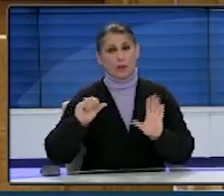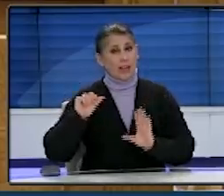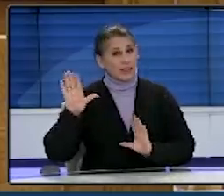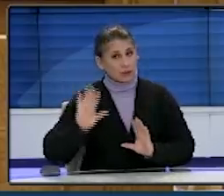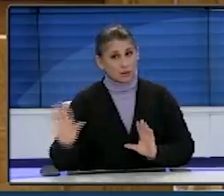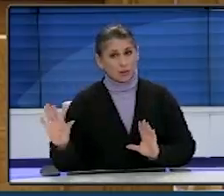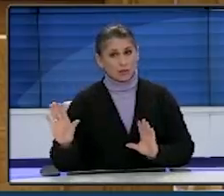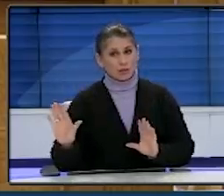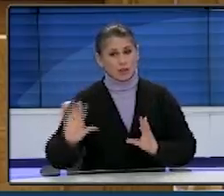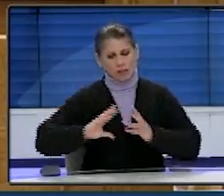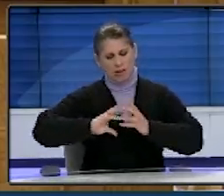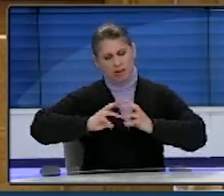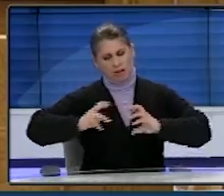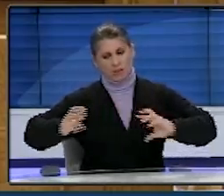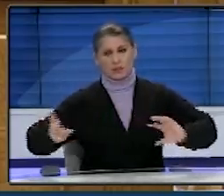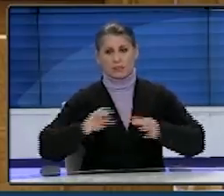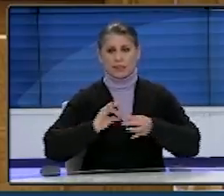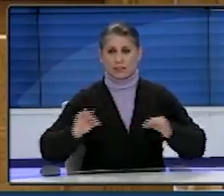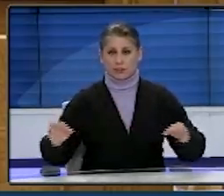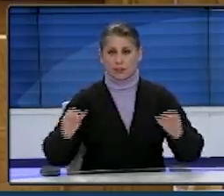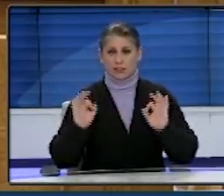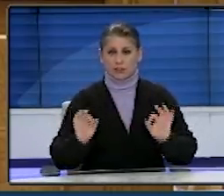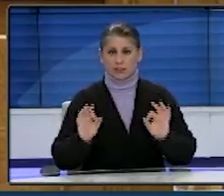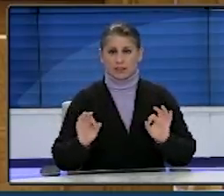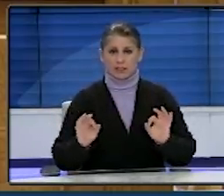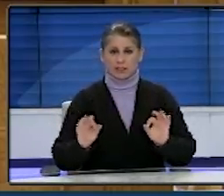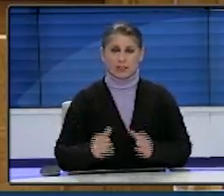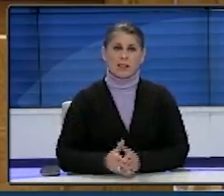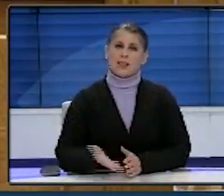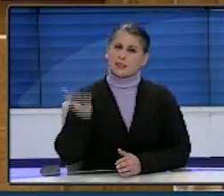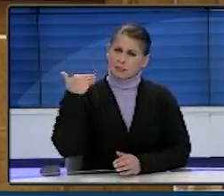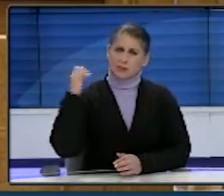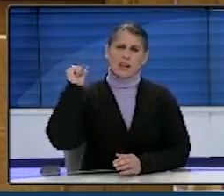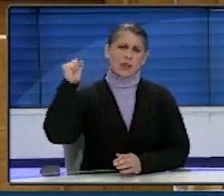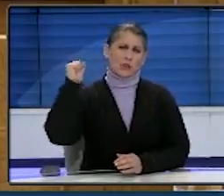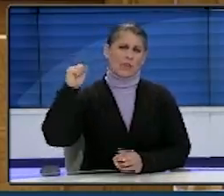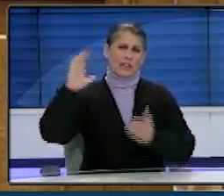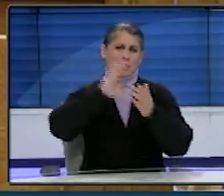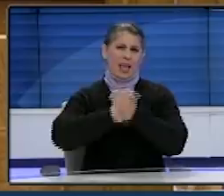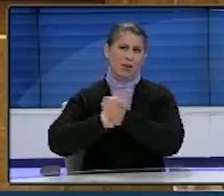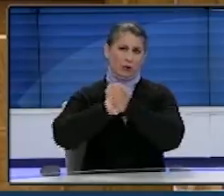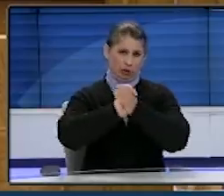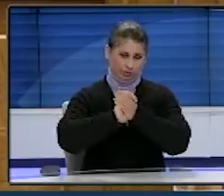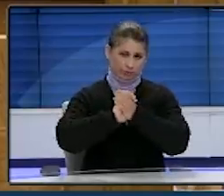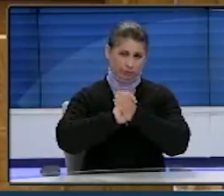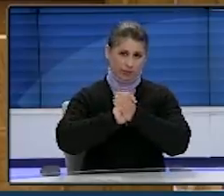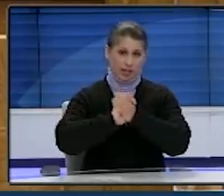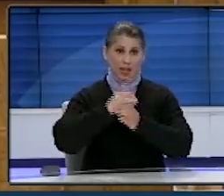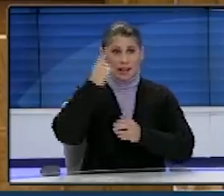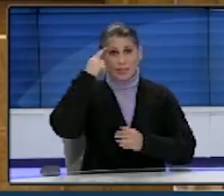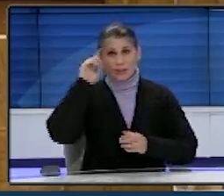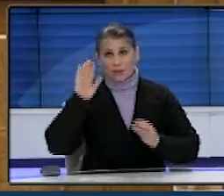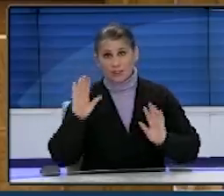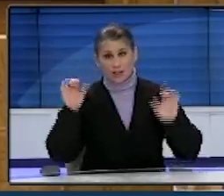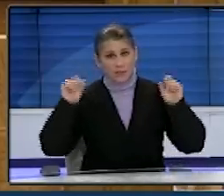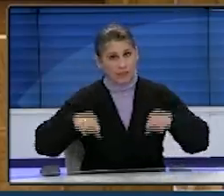από παραχάραξη και της ιστορίας βέβαια της στέγος Σοβιετικής Ένωσης. Πάντως, χωρίς να το